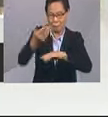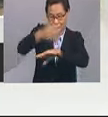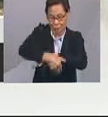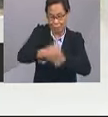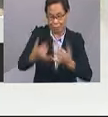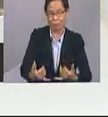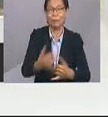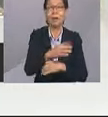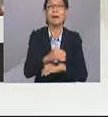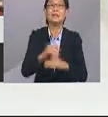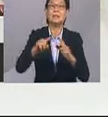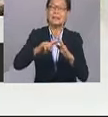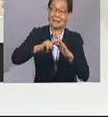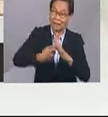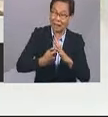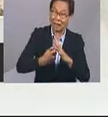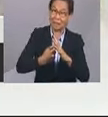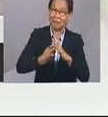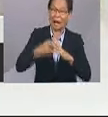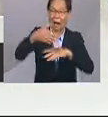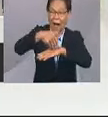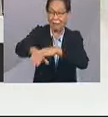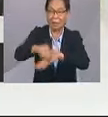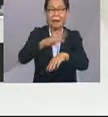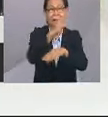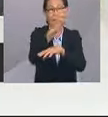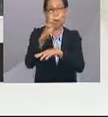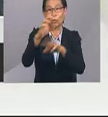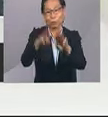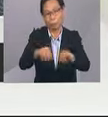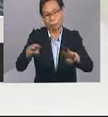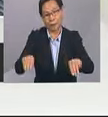ini dan pergerakan ini akan melibatkan 600 pelajar.